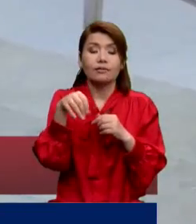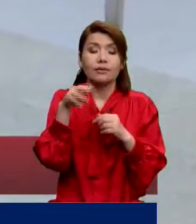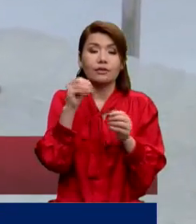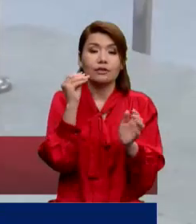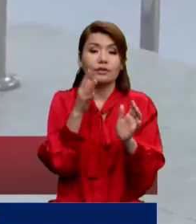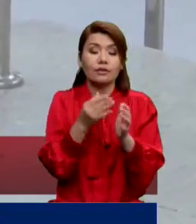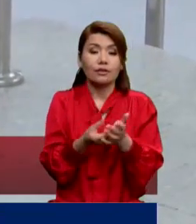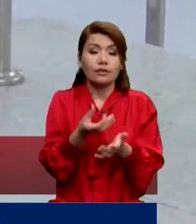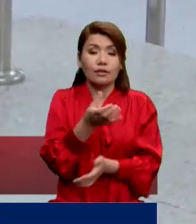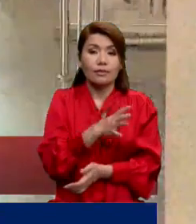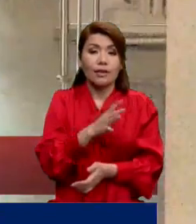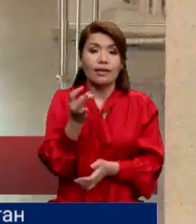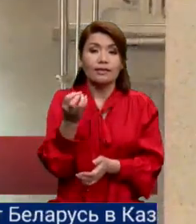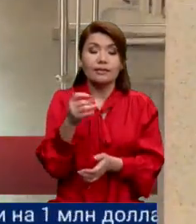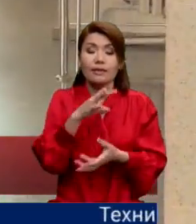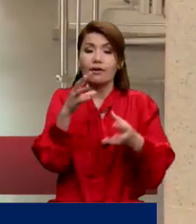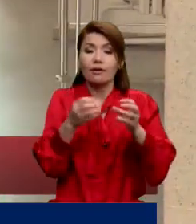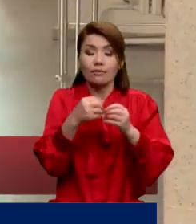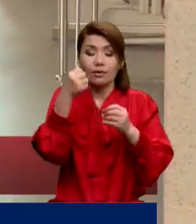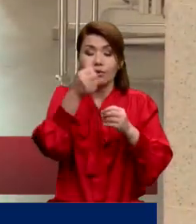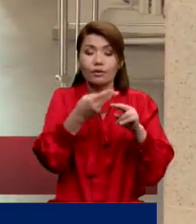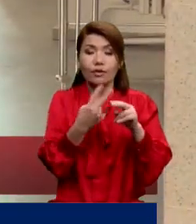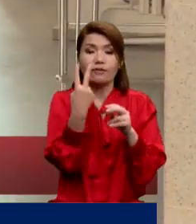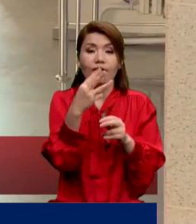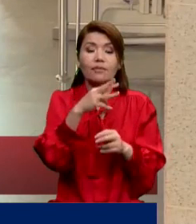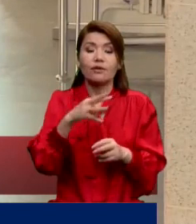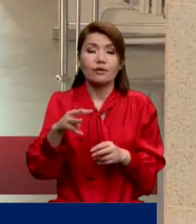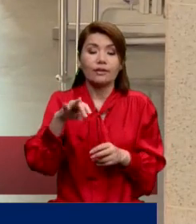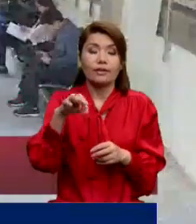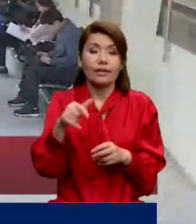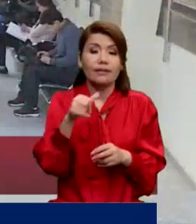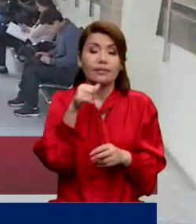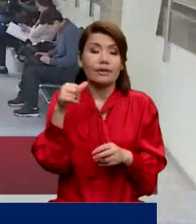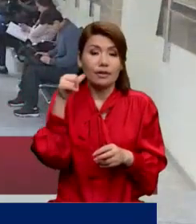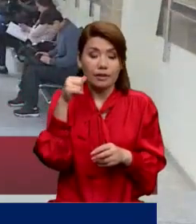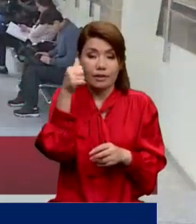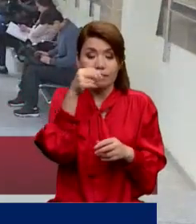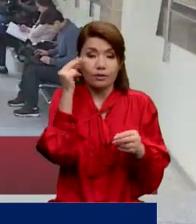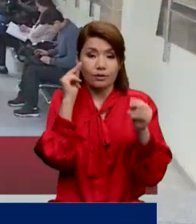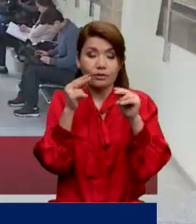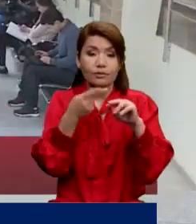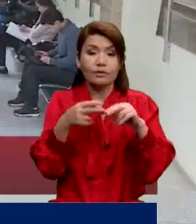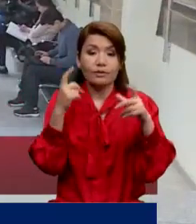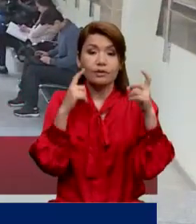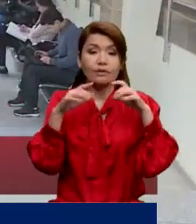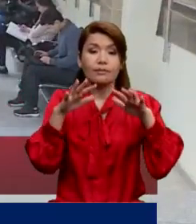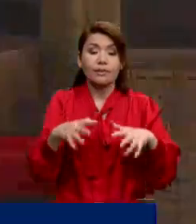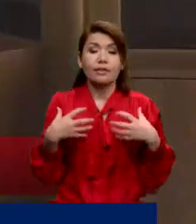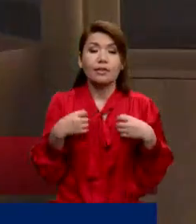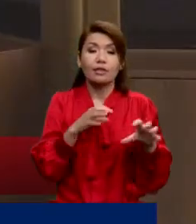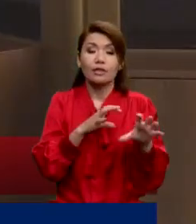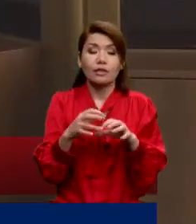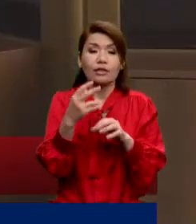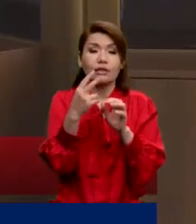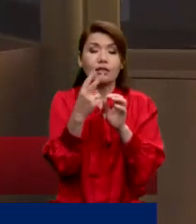ал резидентті оқытудың жылдық шығыны 2 миллион теңгеге жуықтайды. Былтырғы оқу жылында денсаулық сақтау саласына 2700-дей